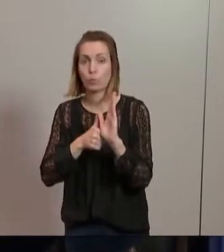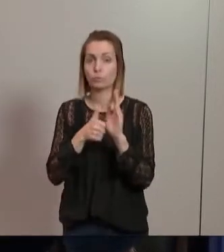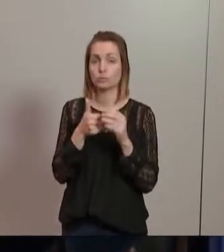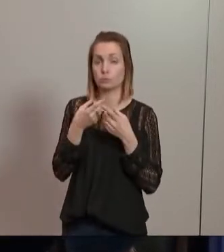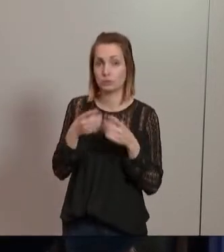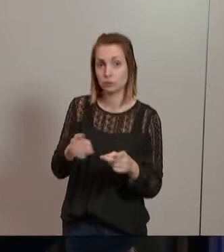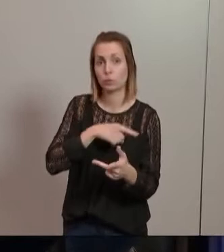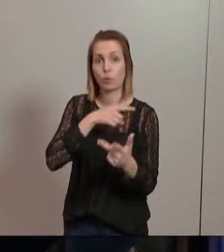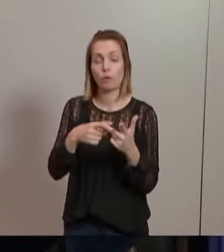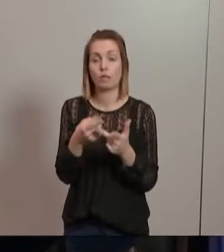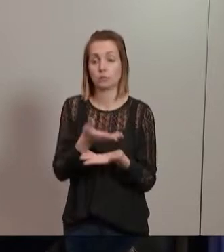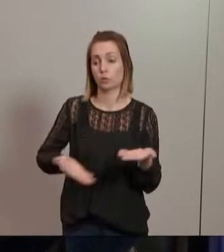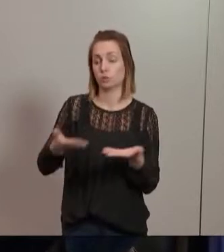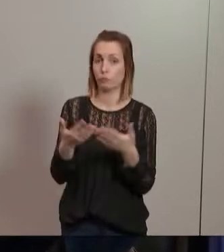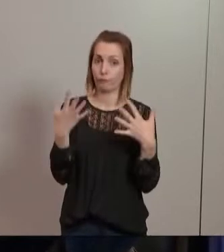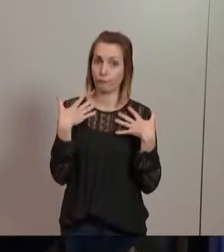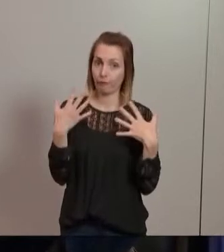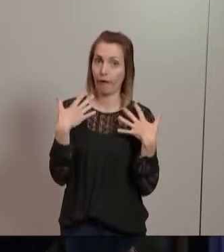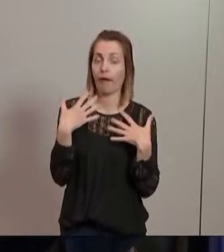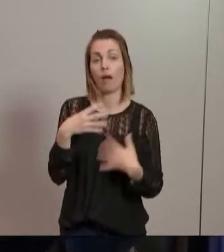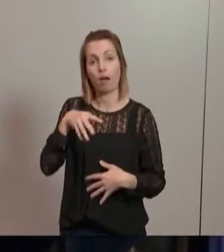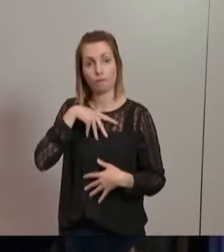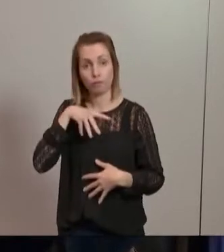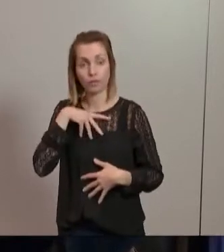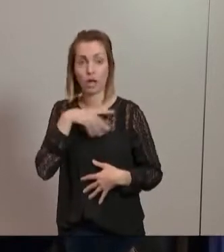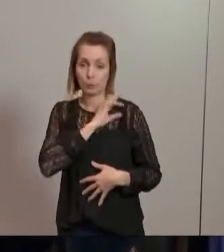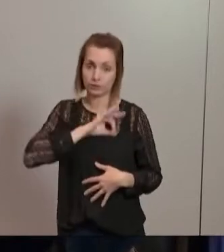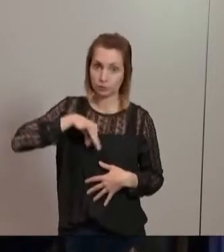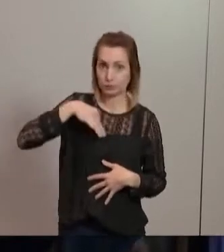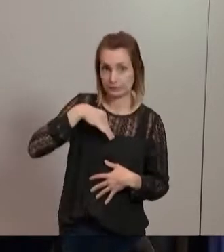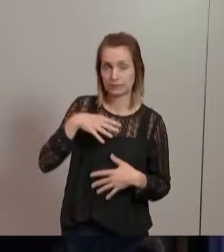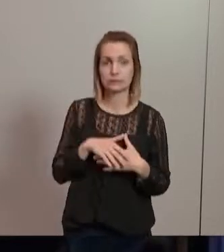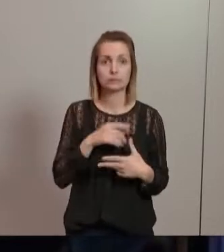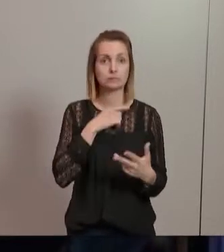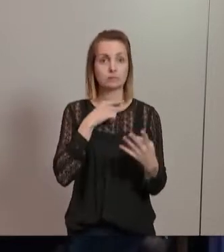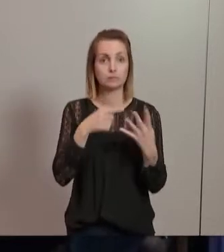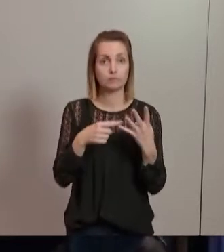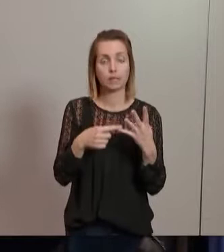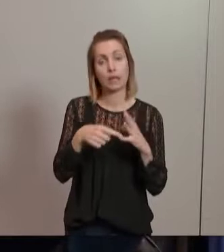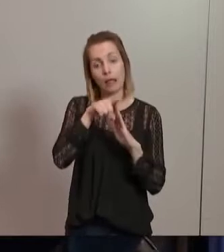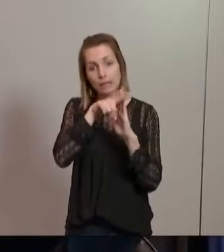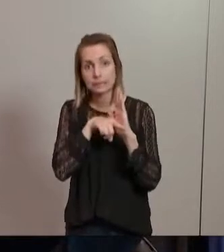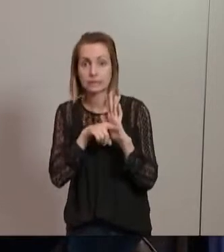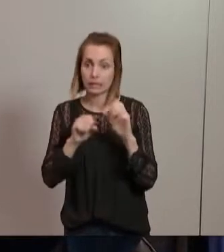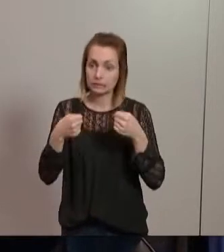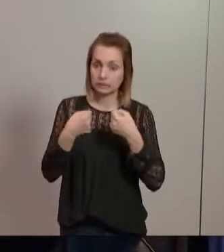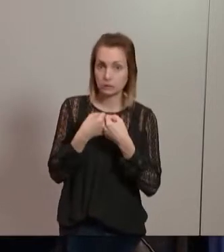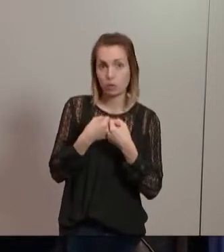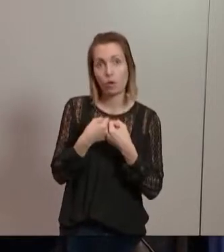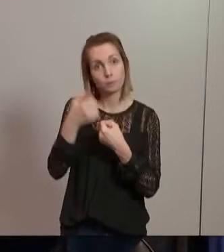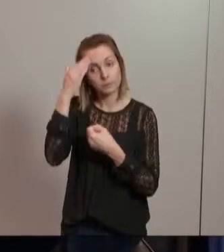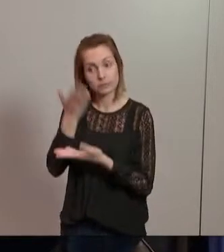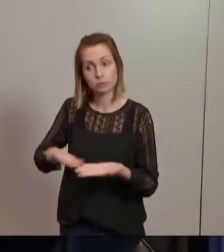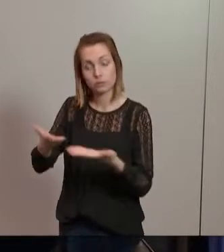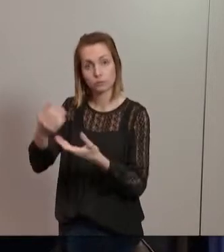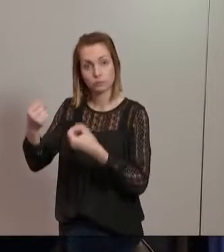un état des frais et honoraires des avocats et huissiers de justice et la liste des accidents impliquant un véhicule